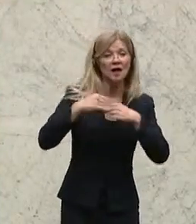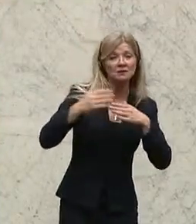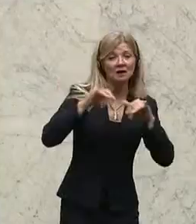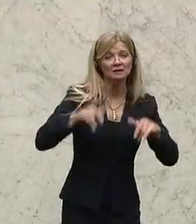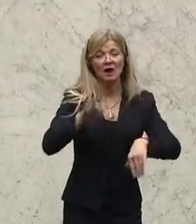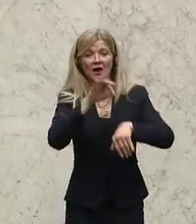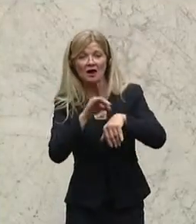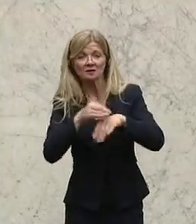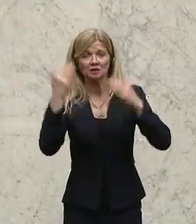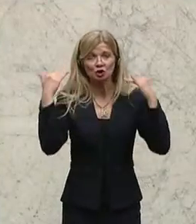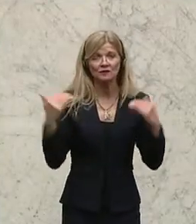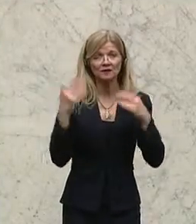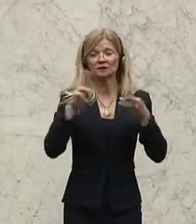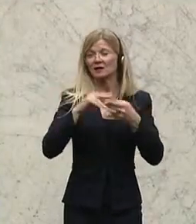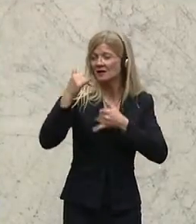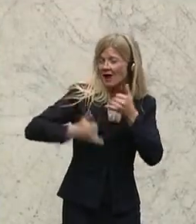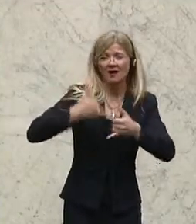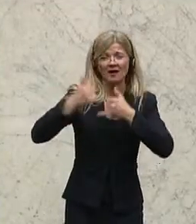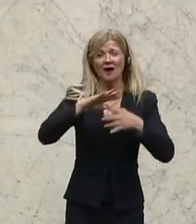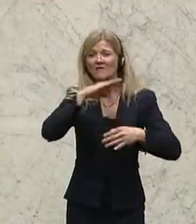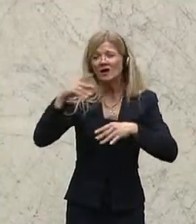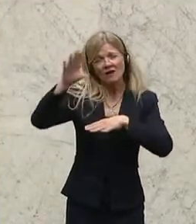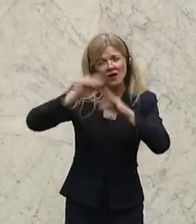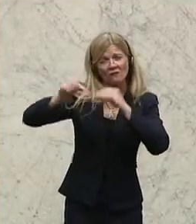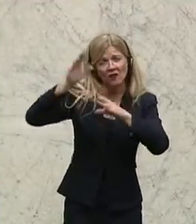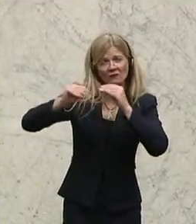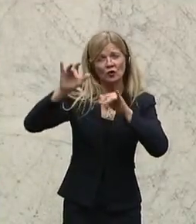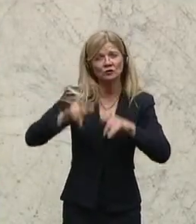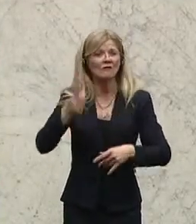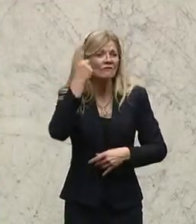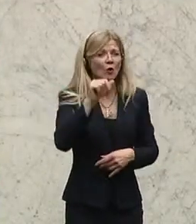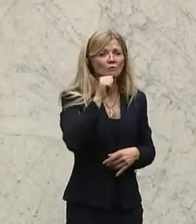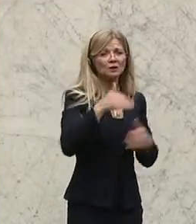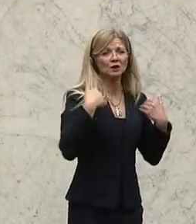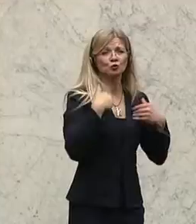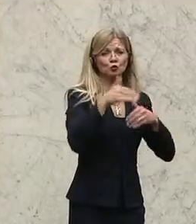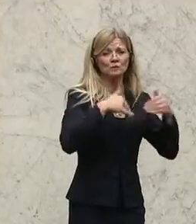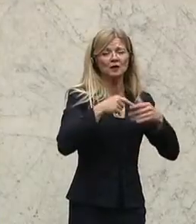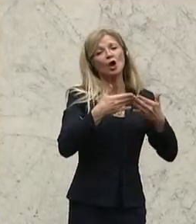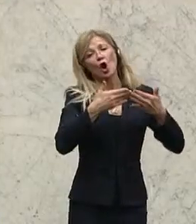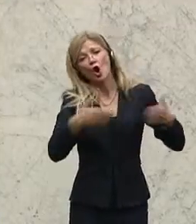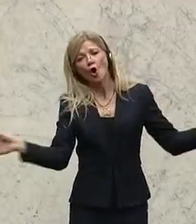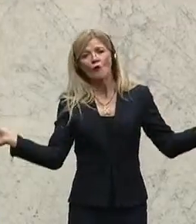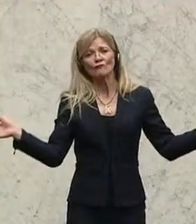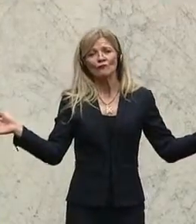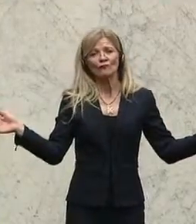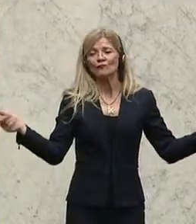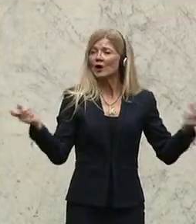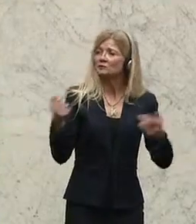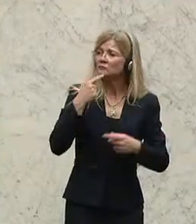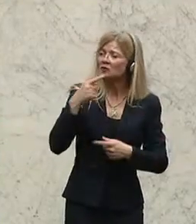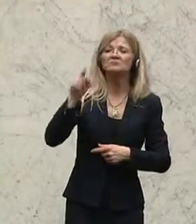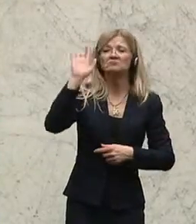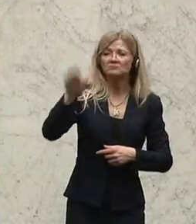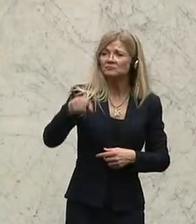Schwestern etc., die jahrelang tätig sind, Expertise haben, Erfahrung haben. Warum macht das Gesundheitsministerium nicht einmal einen Open Space, ladet Leute, ausgewählte Leute